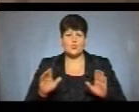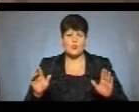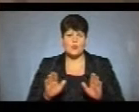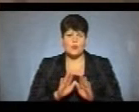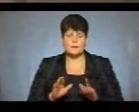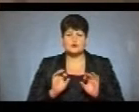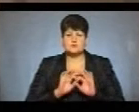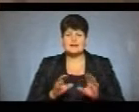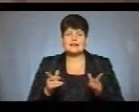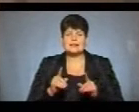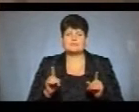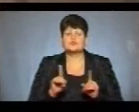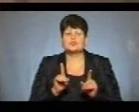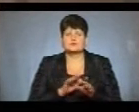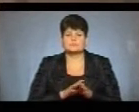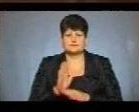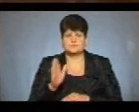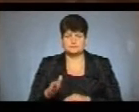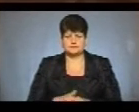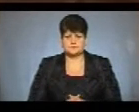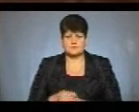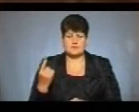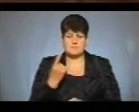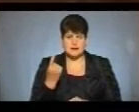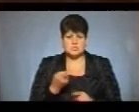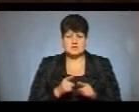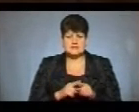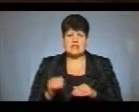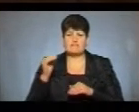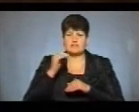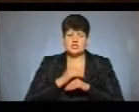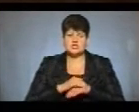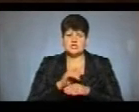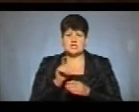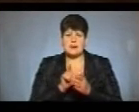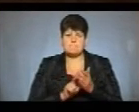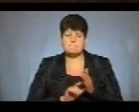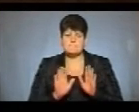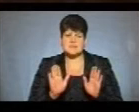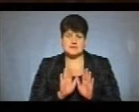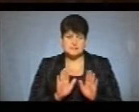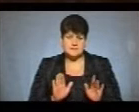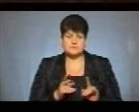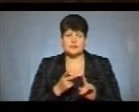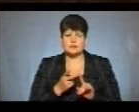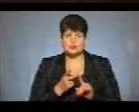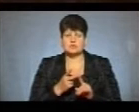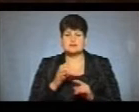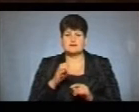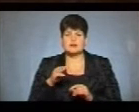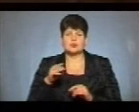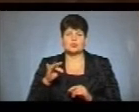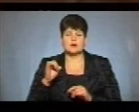які музичні твори буде сьогодні виконувати. Перший твір – це вечірня пісня Кирила Стеценка. А наступний – Стефанії